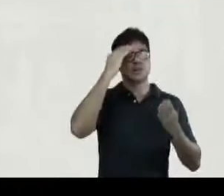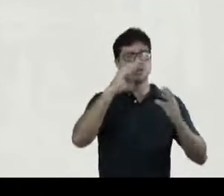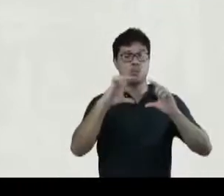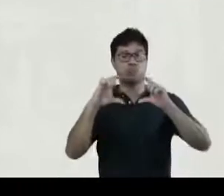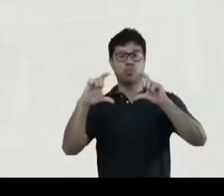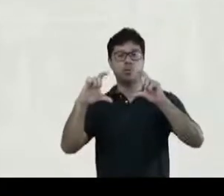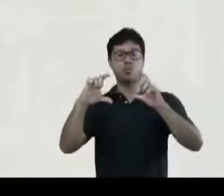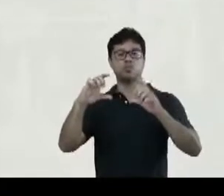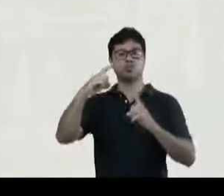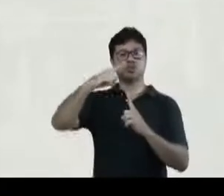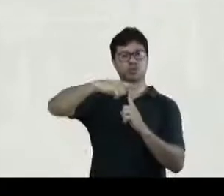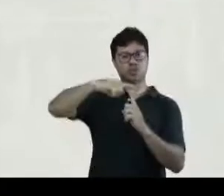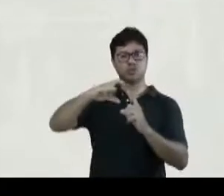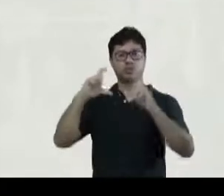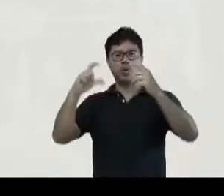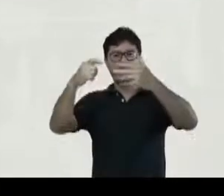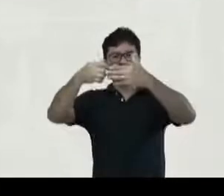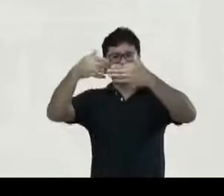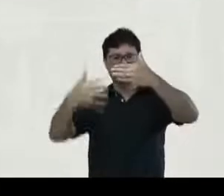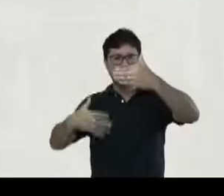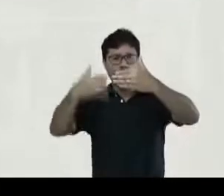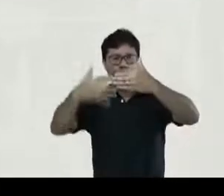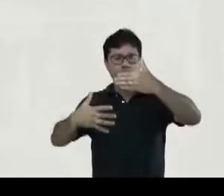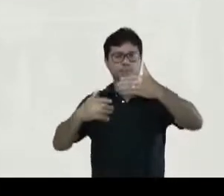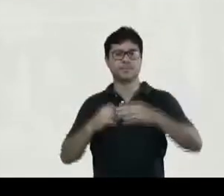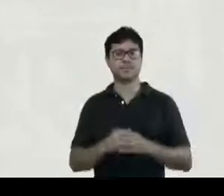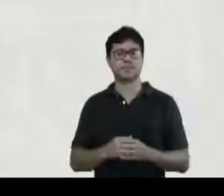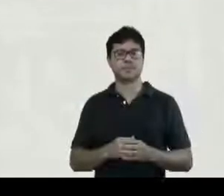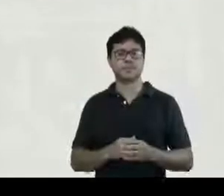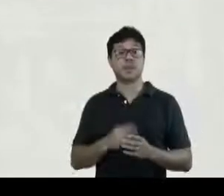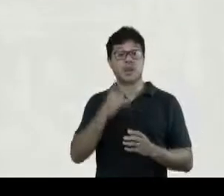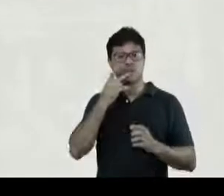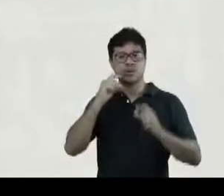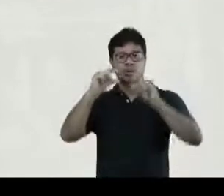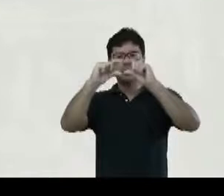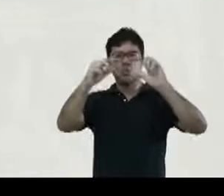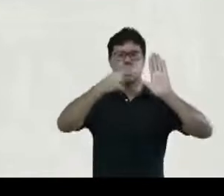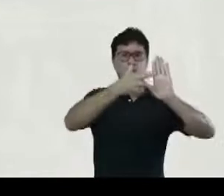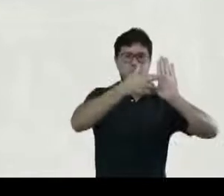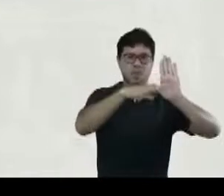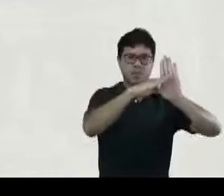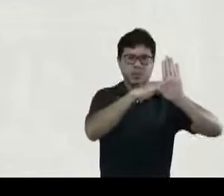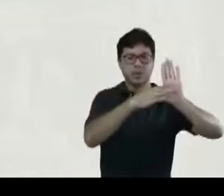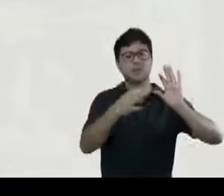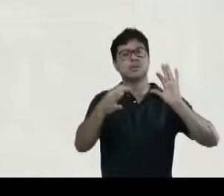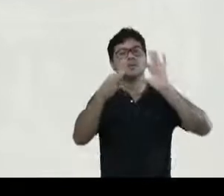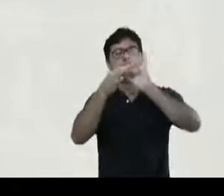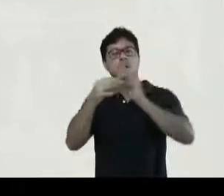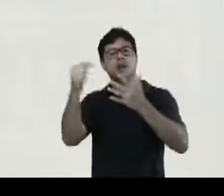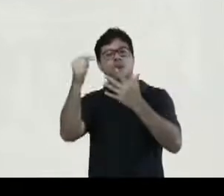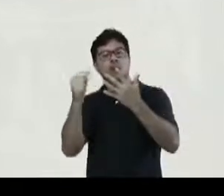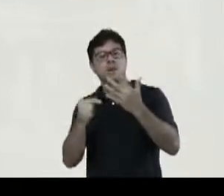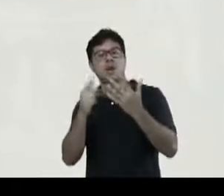nunmehr mit eigenständigen Erschließungselementen, Entitäten in Beziehung